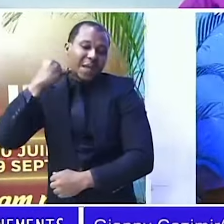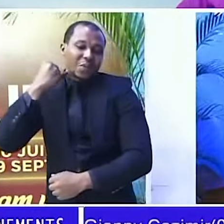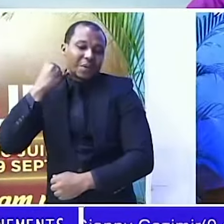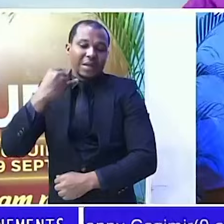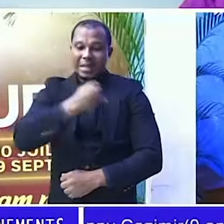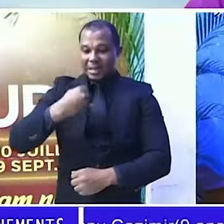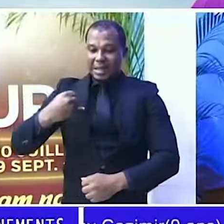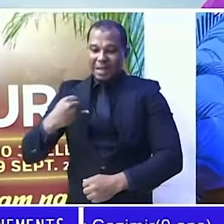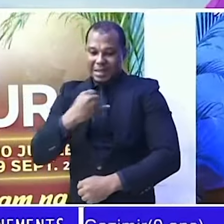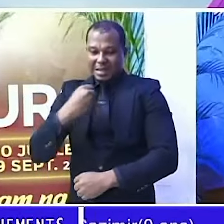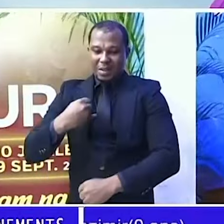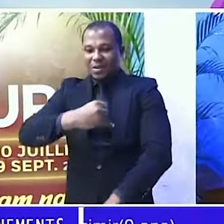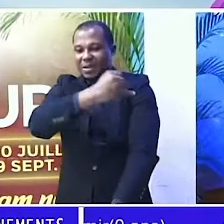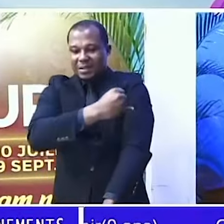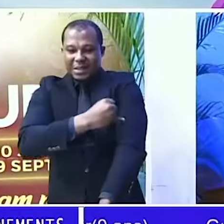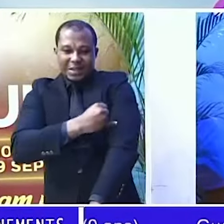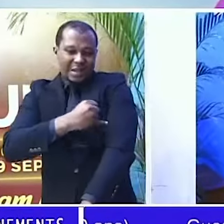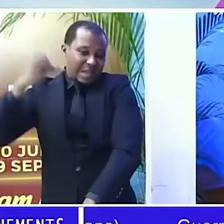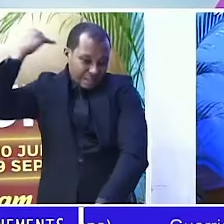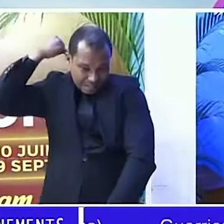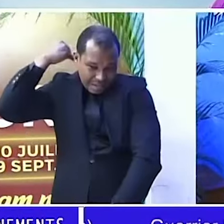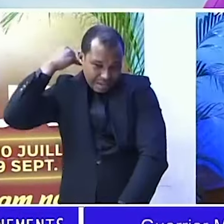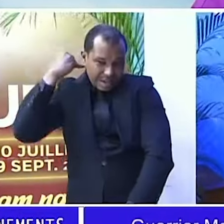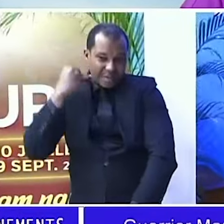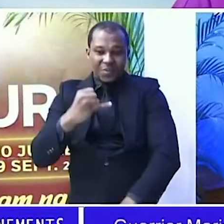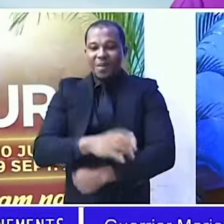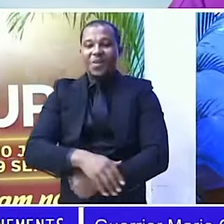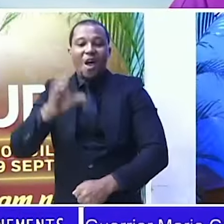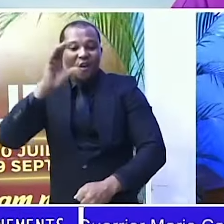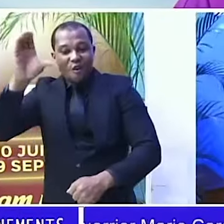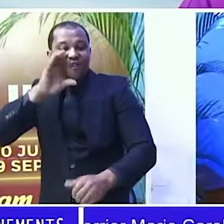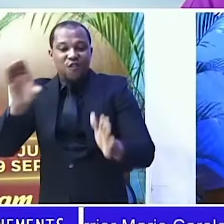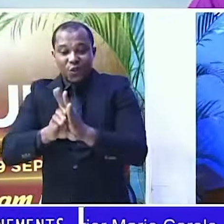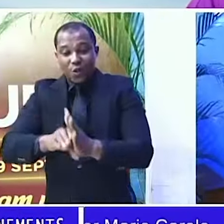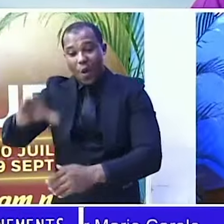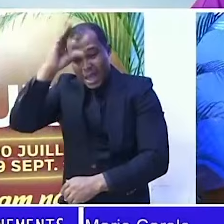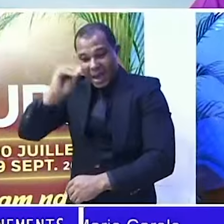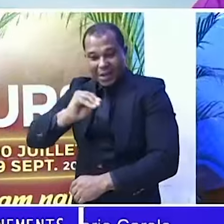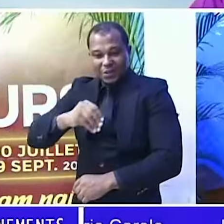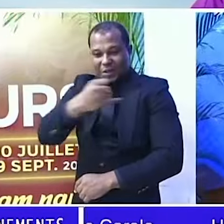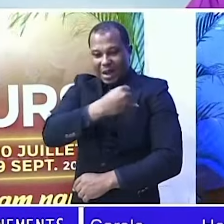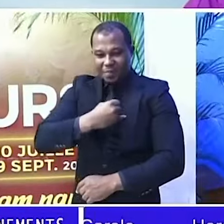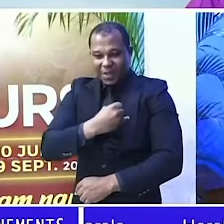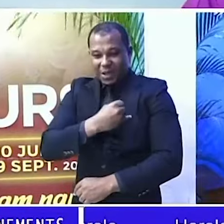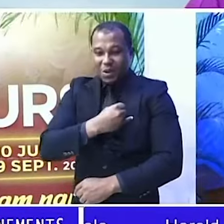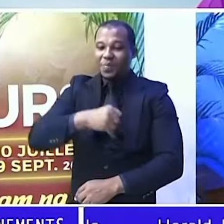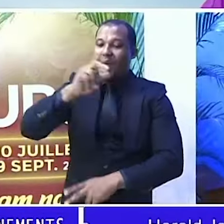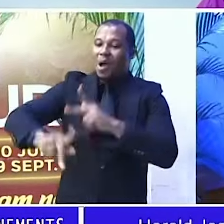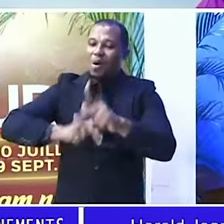l'estomac li, non dans poignette, non derrière coul, photo nèg à droite, photo nèg à gauche. Il y a monde comme si qu'on a besoin retirer